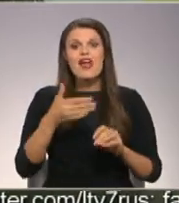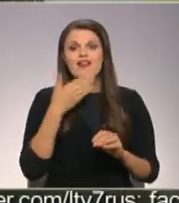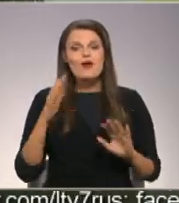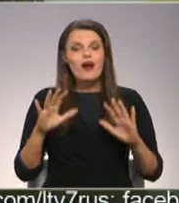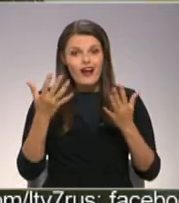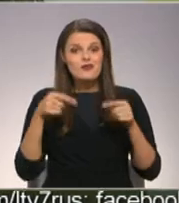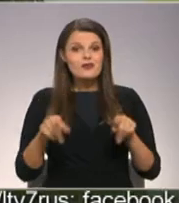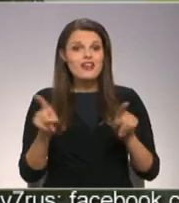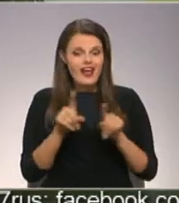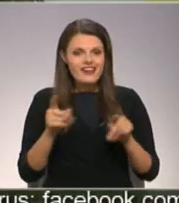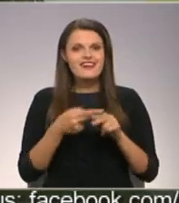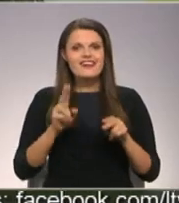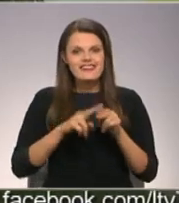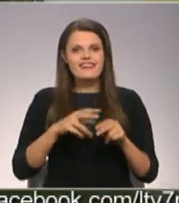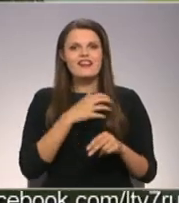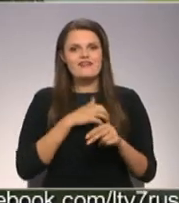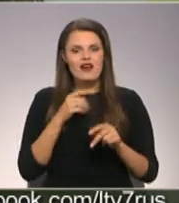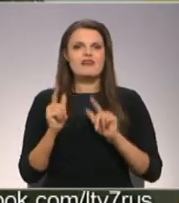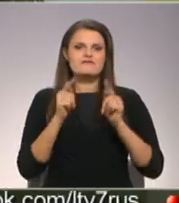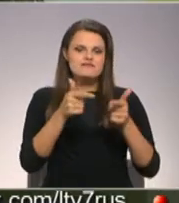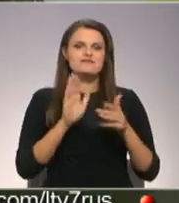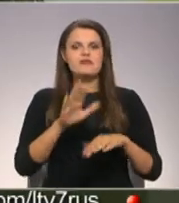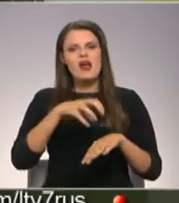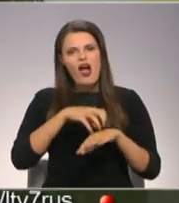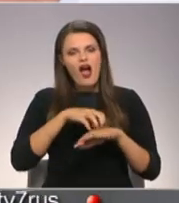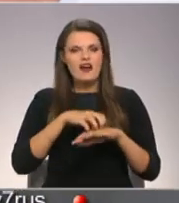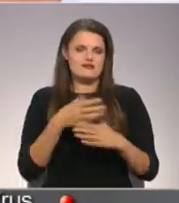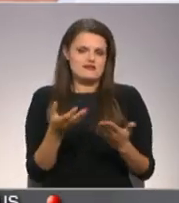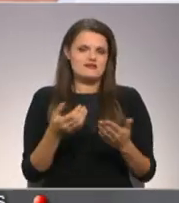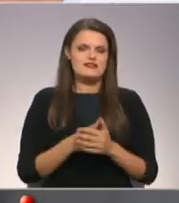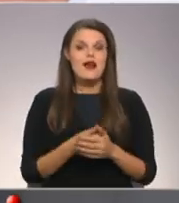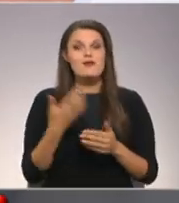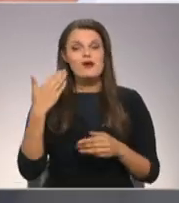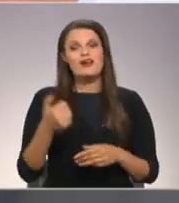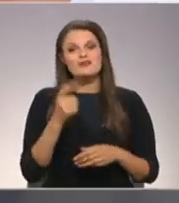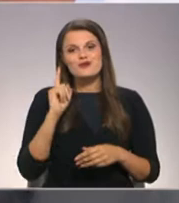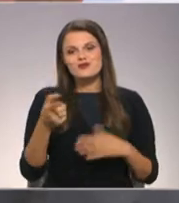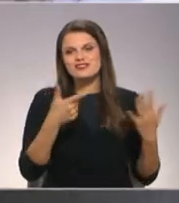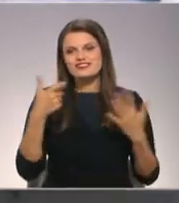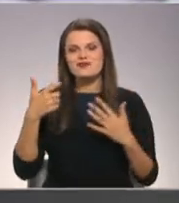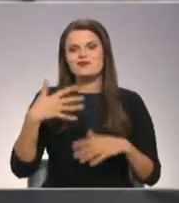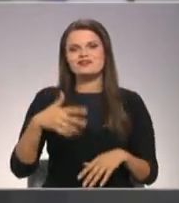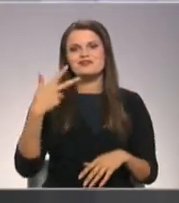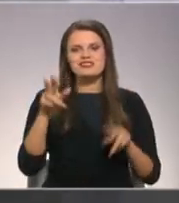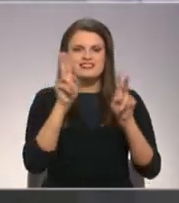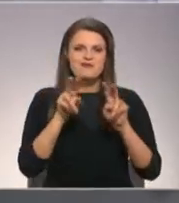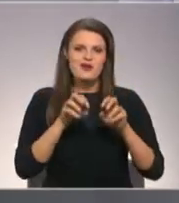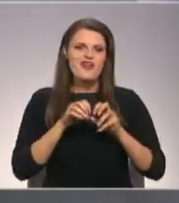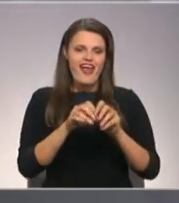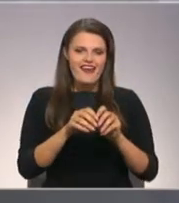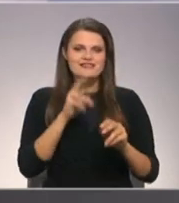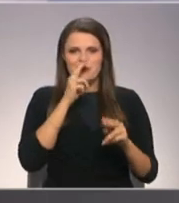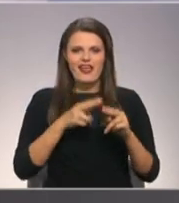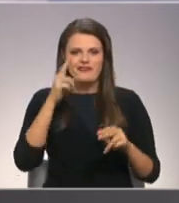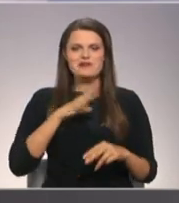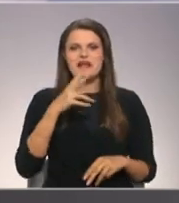tas tā ir, tad obligāti ir jāsagrīžās orsta praksī vai pie medikiem. Pērn no 1753 pārbaudītām ērcēm inficēti